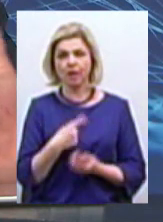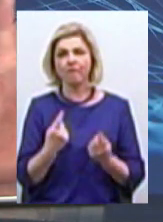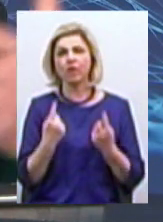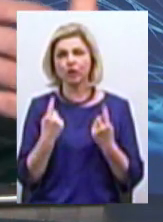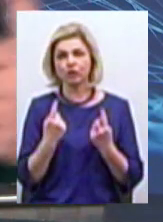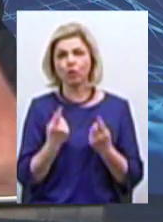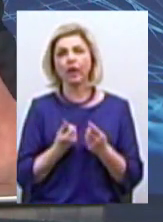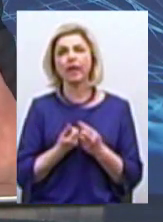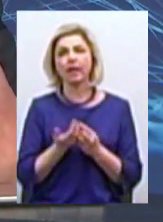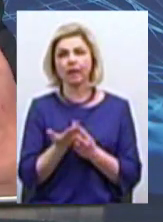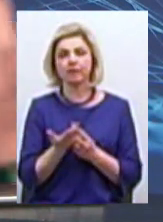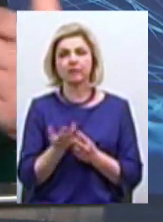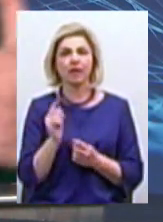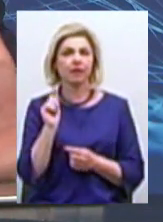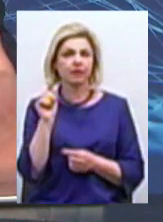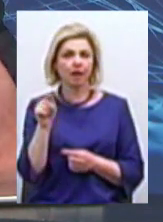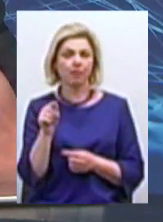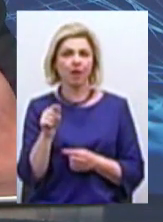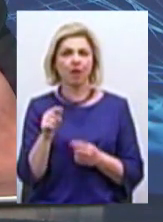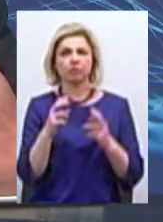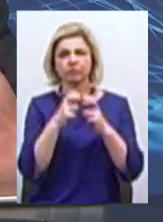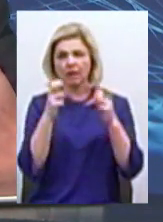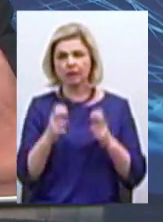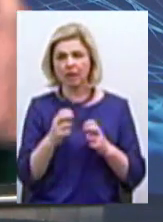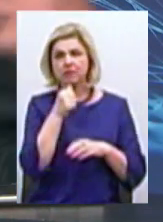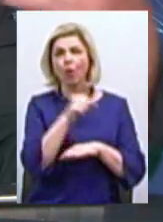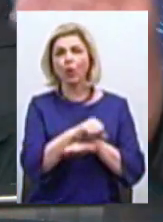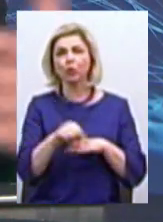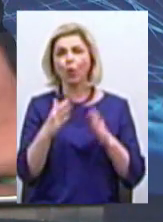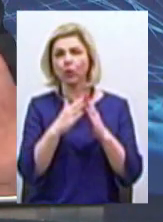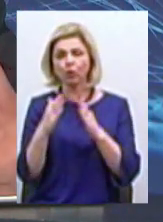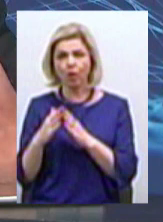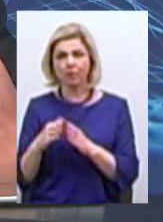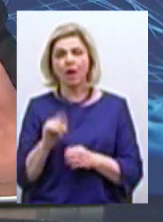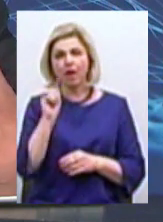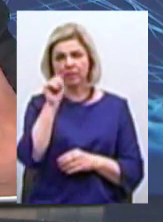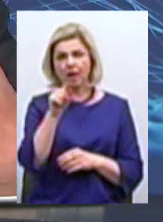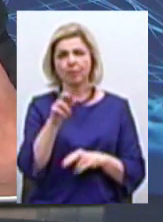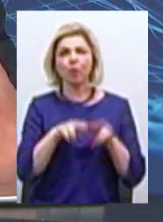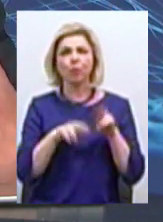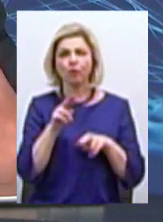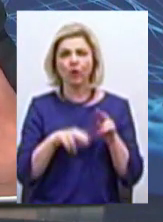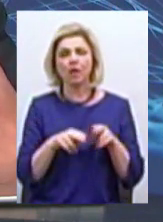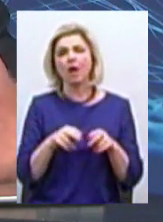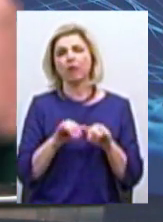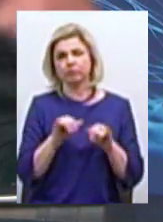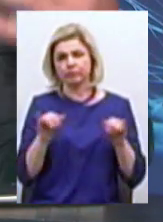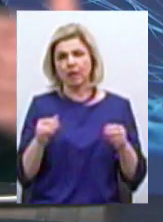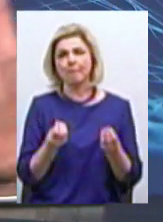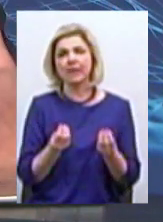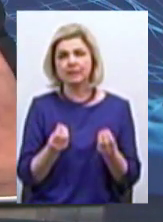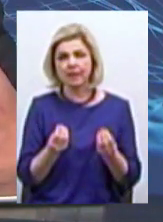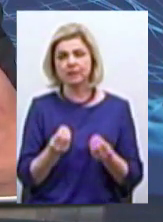величезну кількість там маєтків за кордоном, вони собі там вже розбудовують якісь бізнеси,